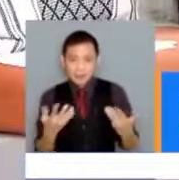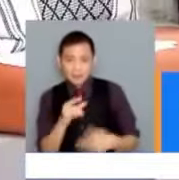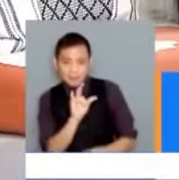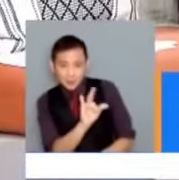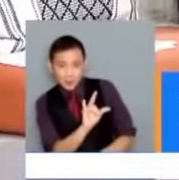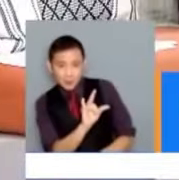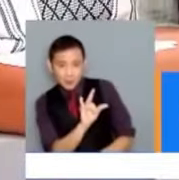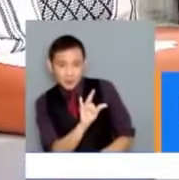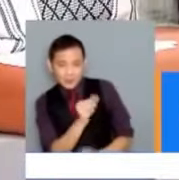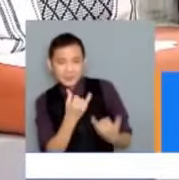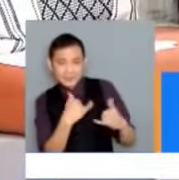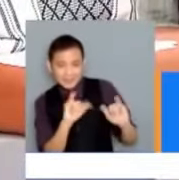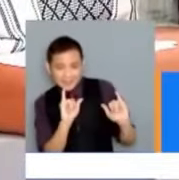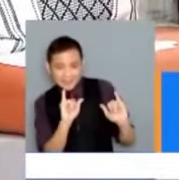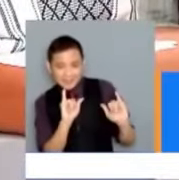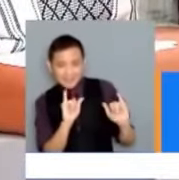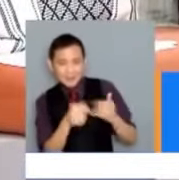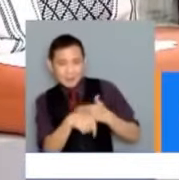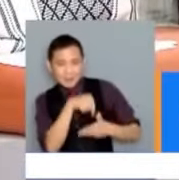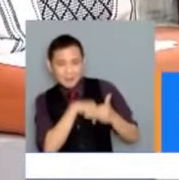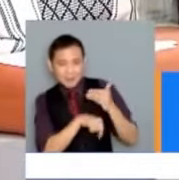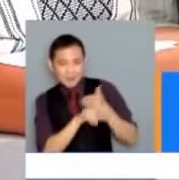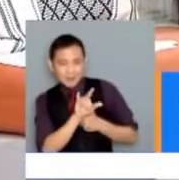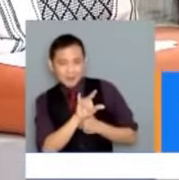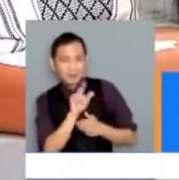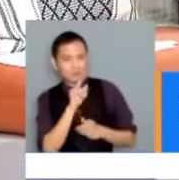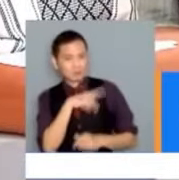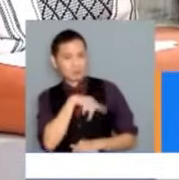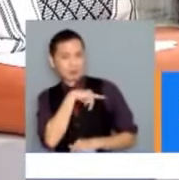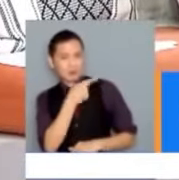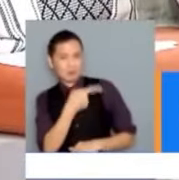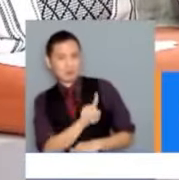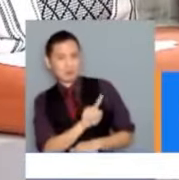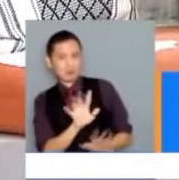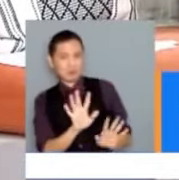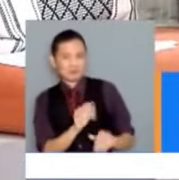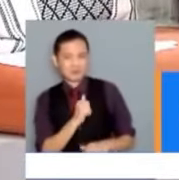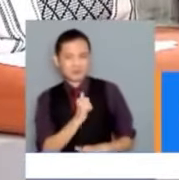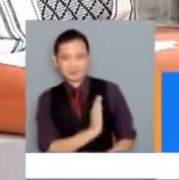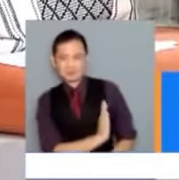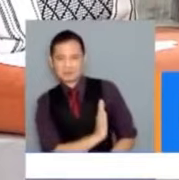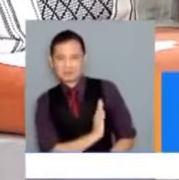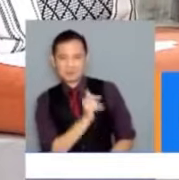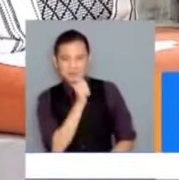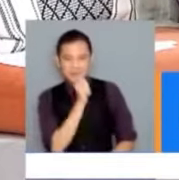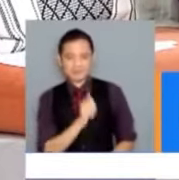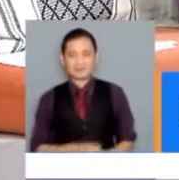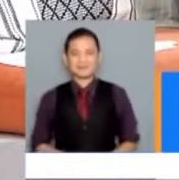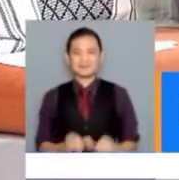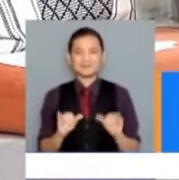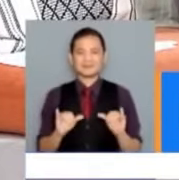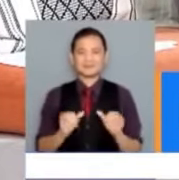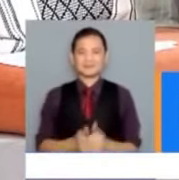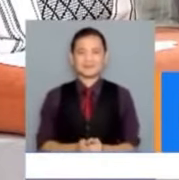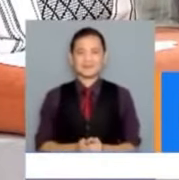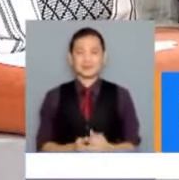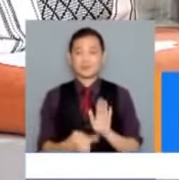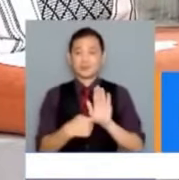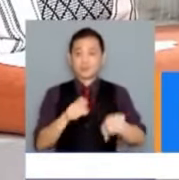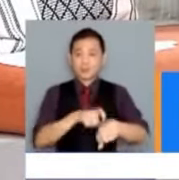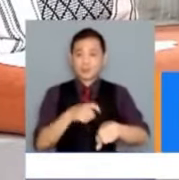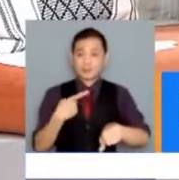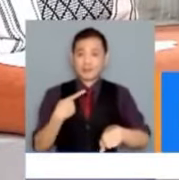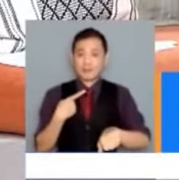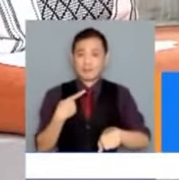palagi. Bisan personal na. Pero secret lang yan. Secret lang. O, isa sa trending moments sa It's Showtime ay ang proposal sa iyo ni